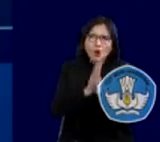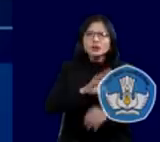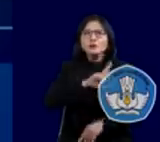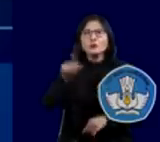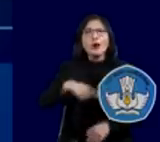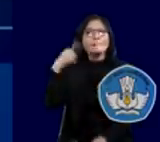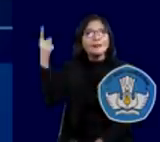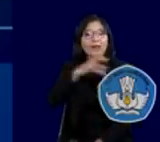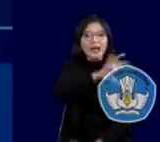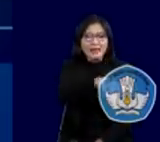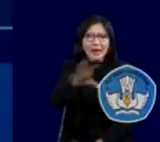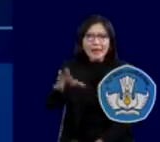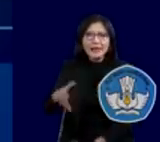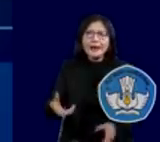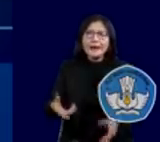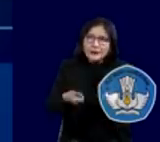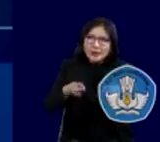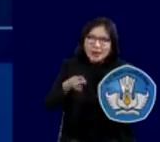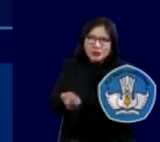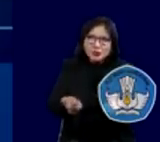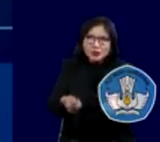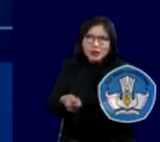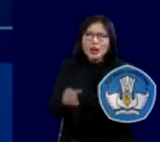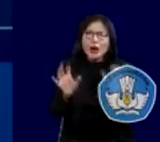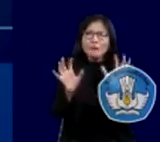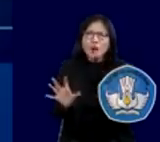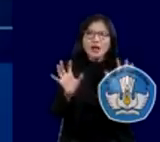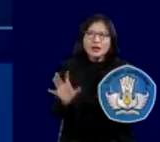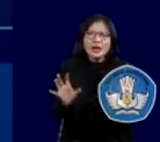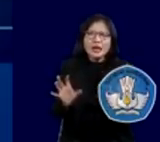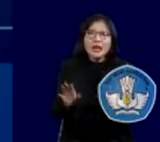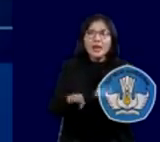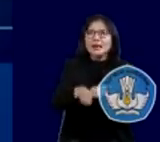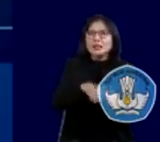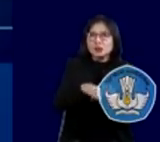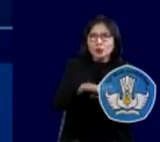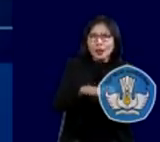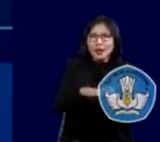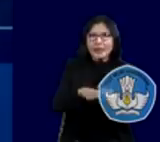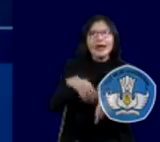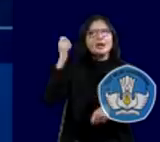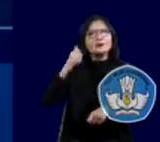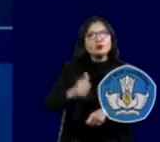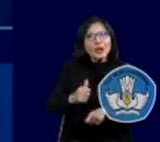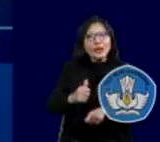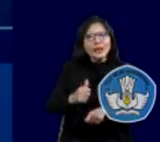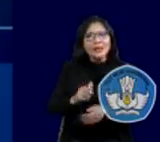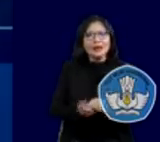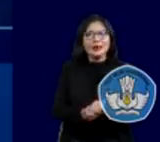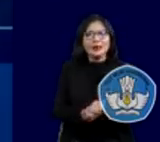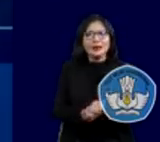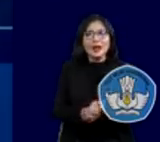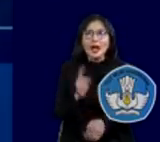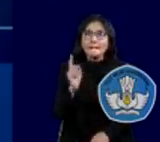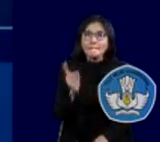daerah untuk mengajukan formasi sebanyak-banyak mungkin sesuai dengan kebutuhannya, ya,